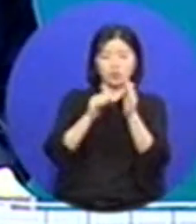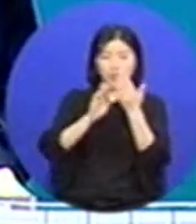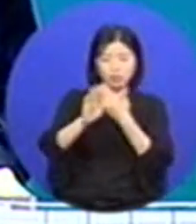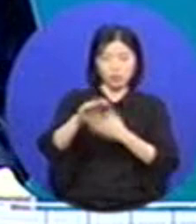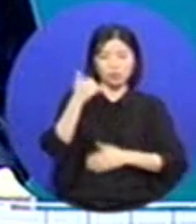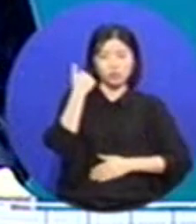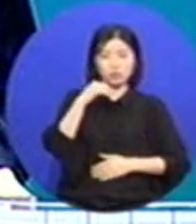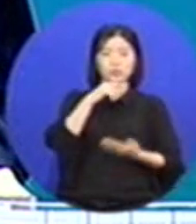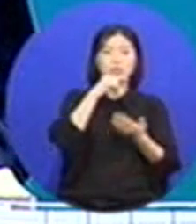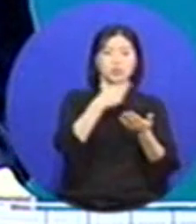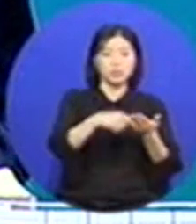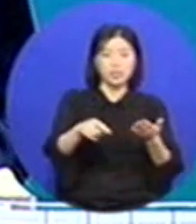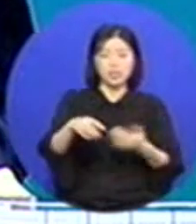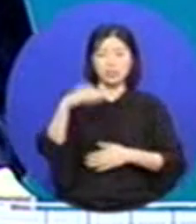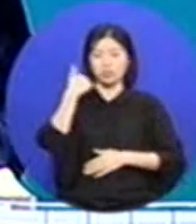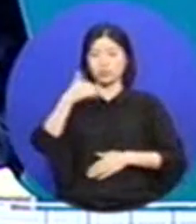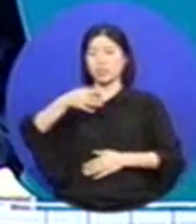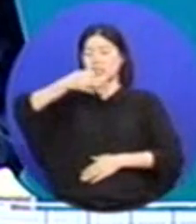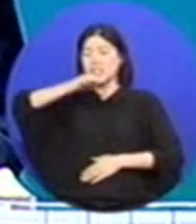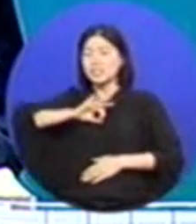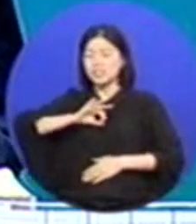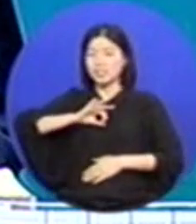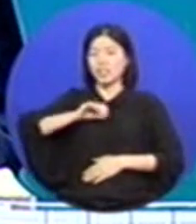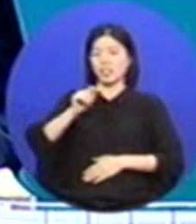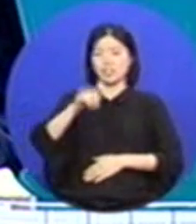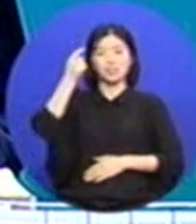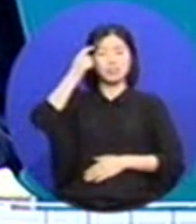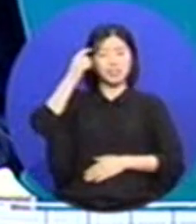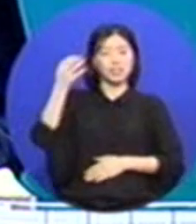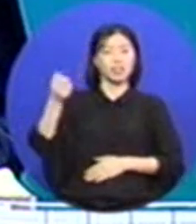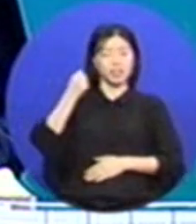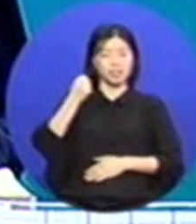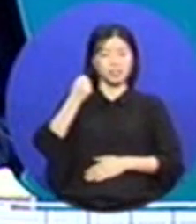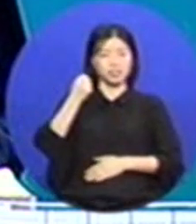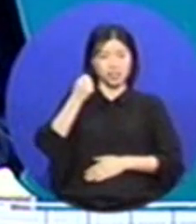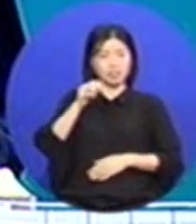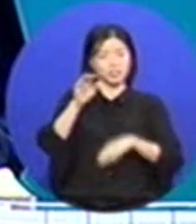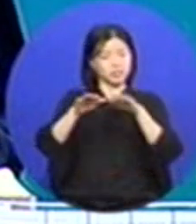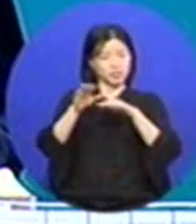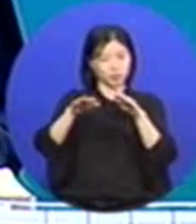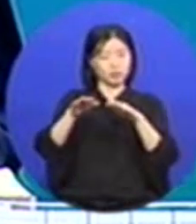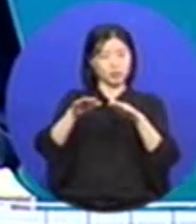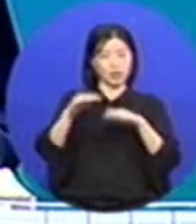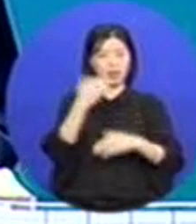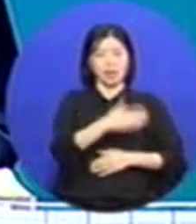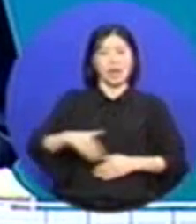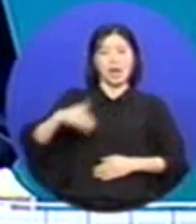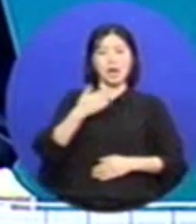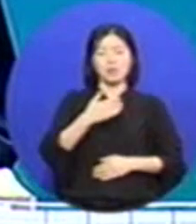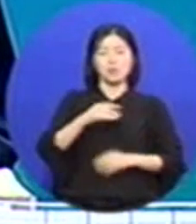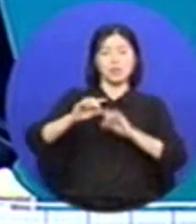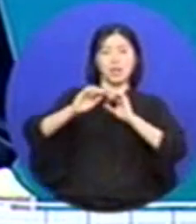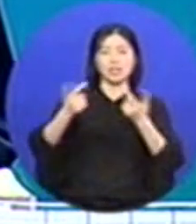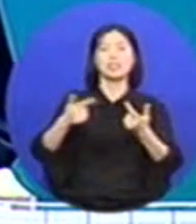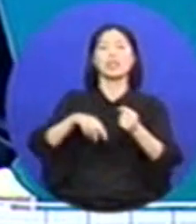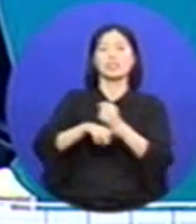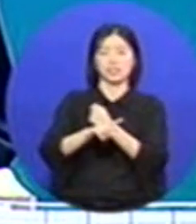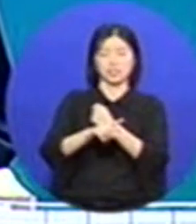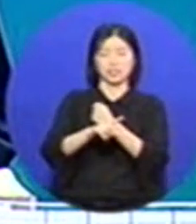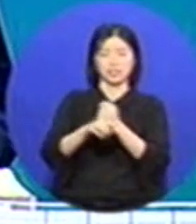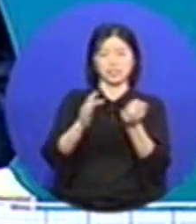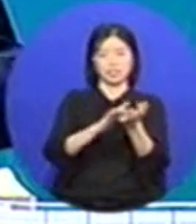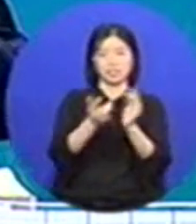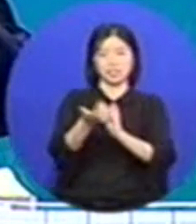손해야 누가 이기냐 이런 생각을 하는 것 자체가 한 몸이 아니라는 거죠 예수님 안에 있지